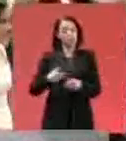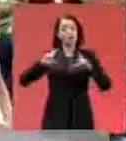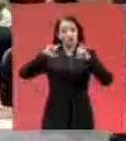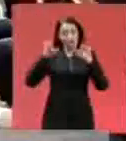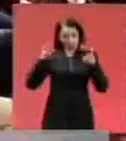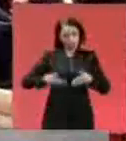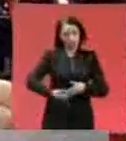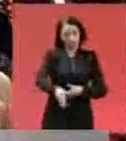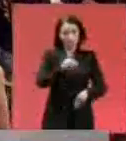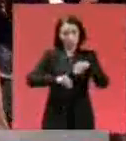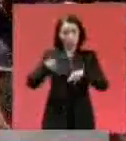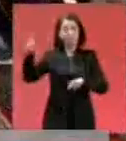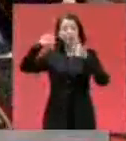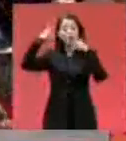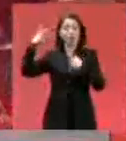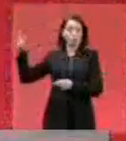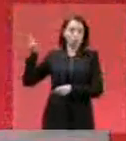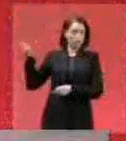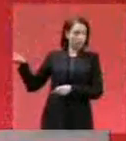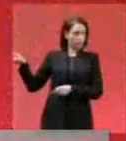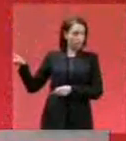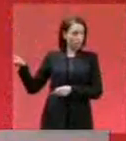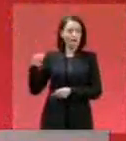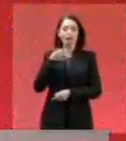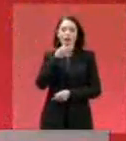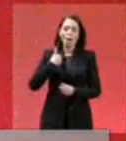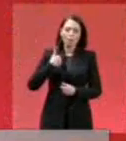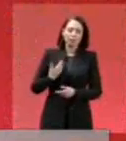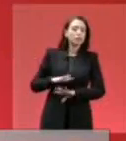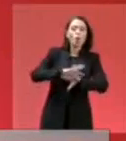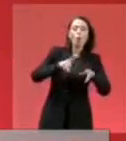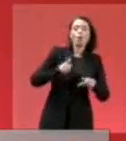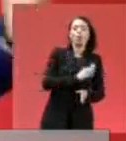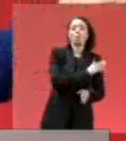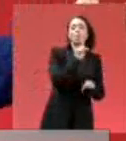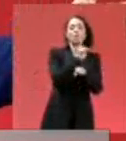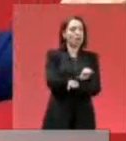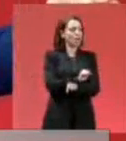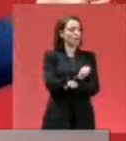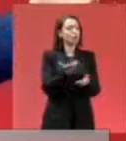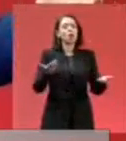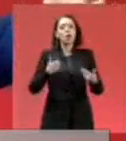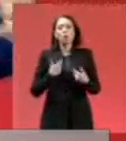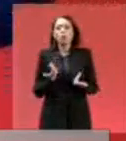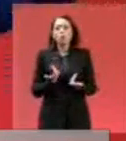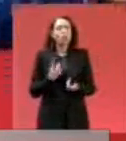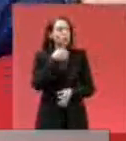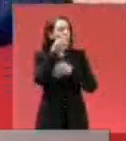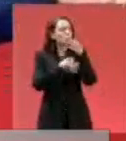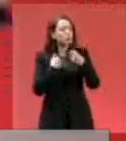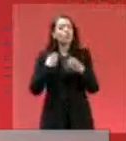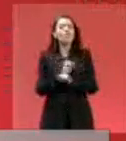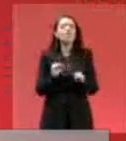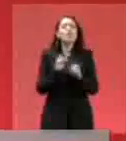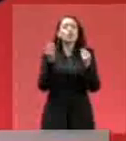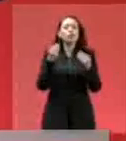εθνικές εκλογές η Νέα Δημοκρατία θα μας πάει λέει φυλακή με εμάς. Και εγώ μόλις τον άκουσα τρόμαξα τόσο πολύ